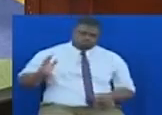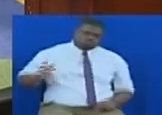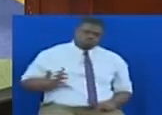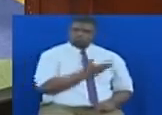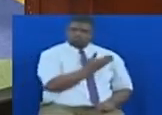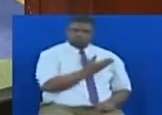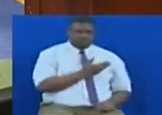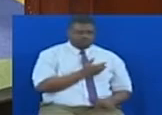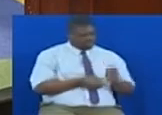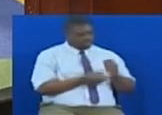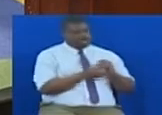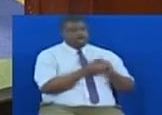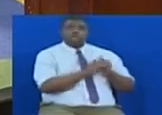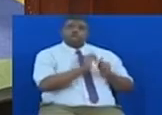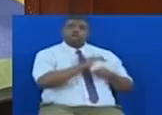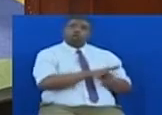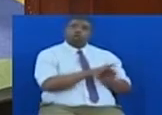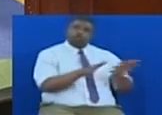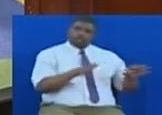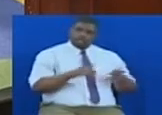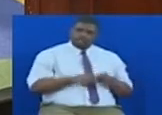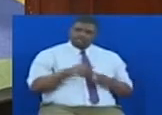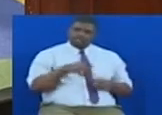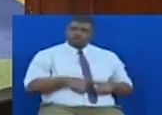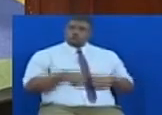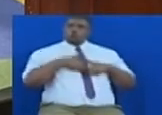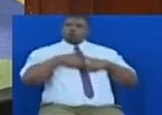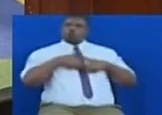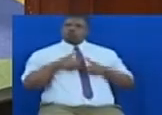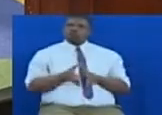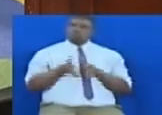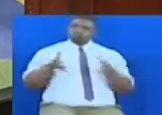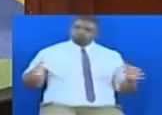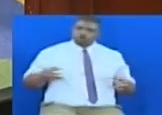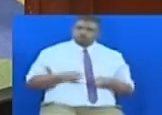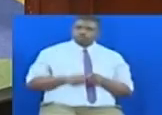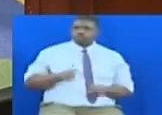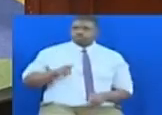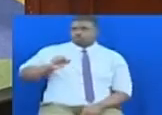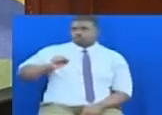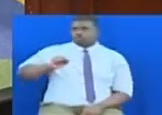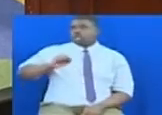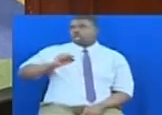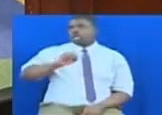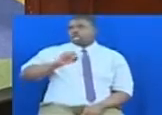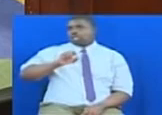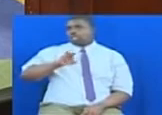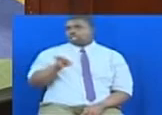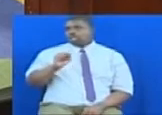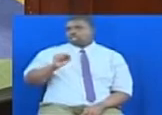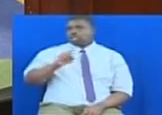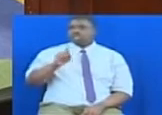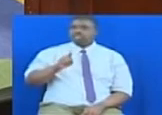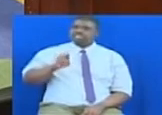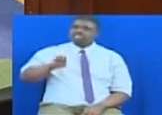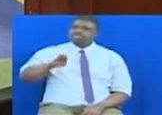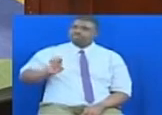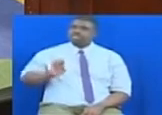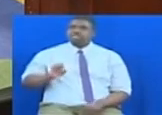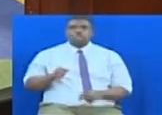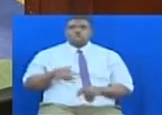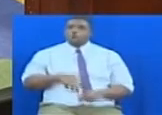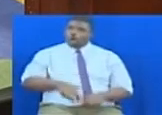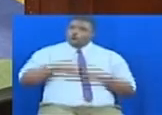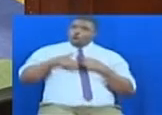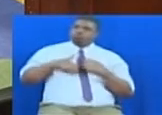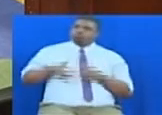corona. Tulikuwa na hofu kubwa, Wahanang walikuwa na hofu kubwa sana, kubwa tena si